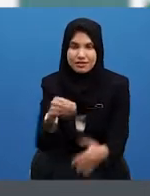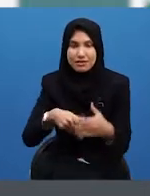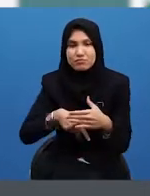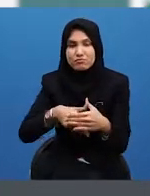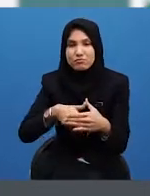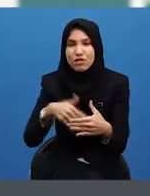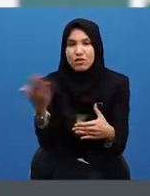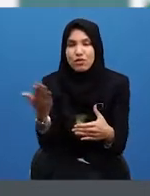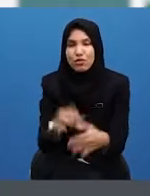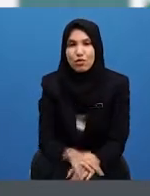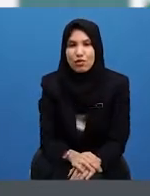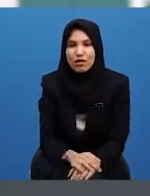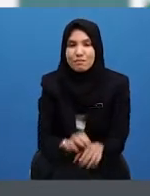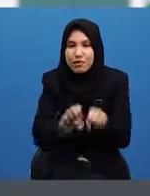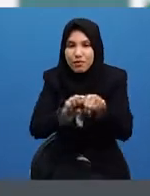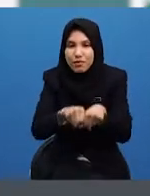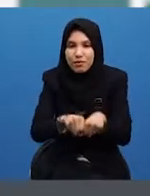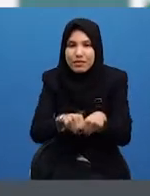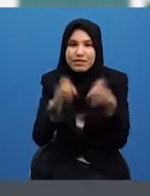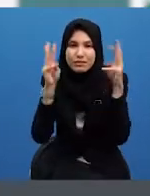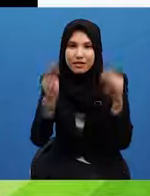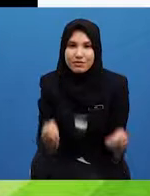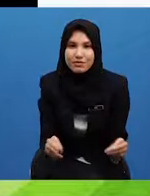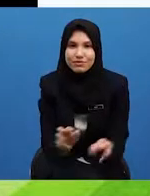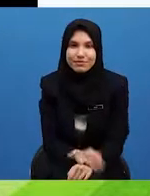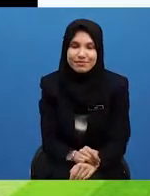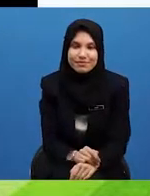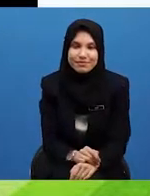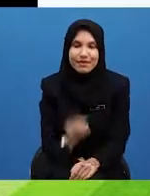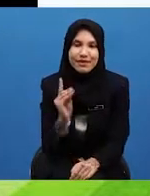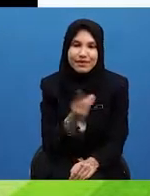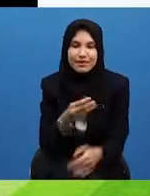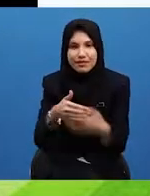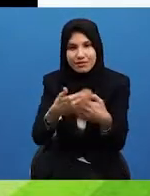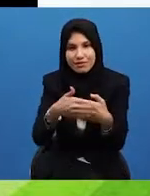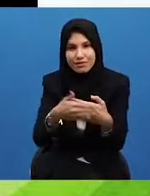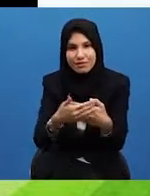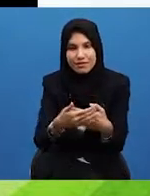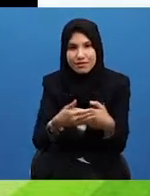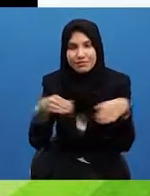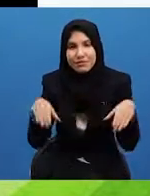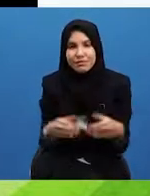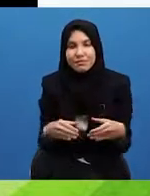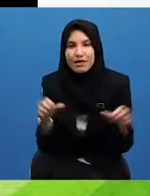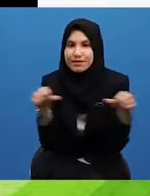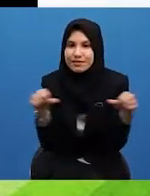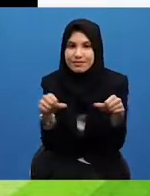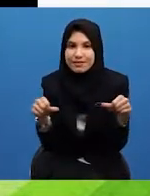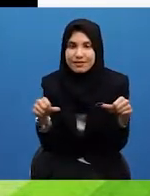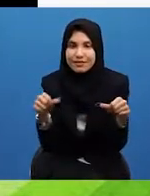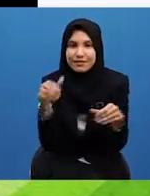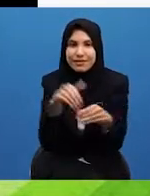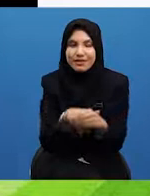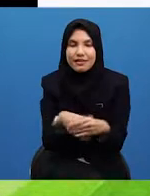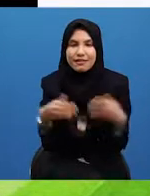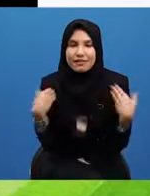kemampuan kita sebagai manusia kita mudah melakukan aktiviti dalam